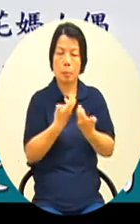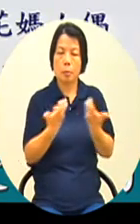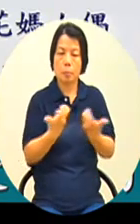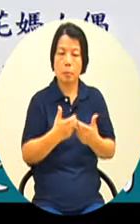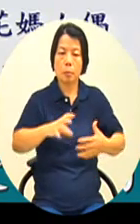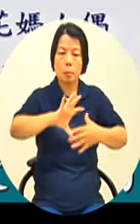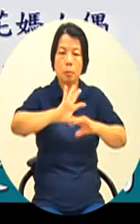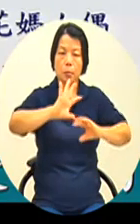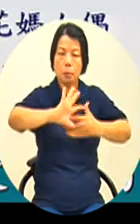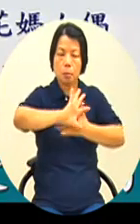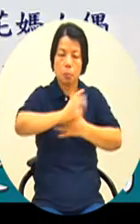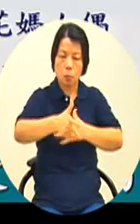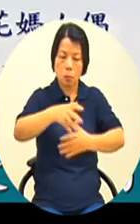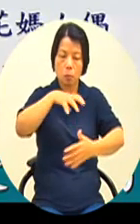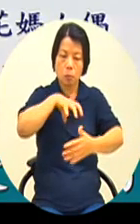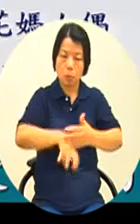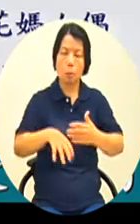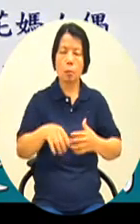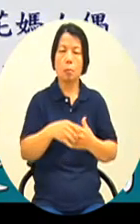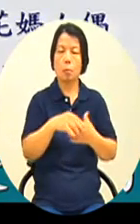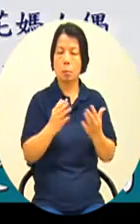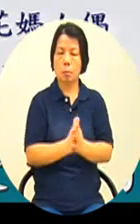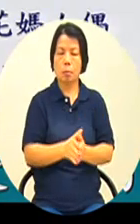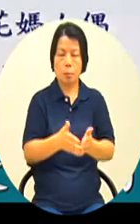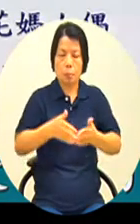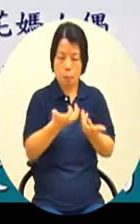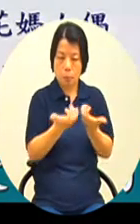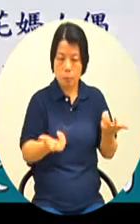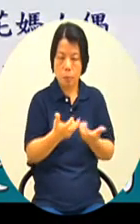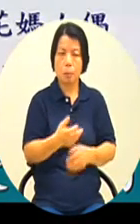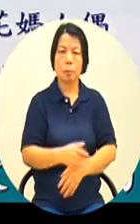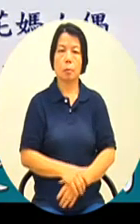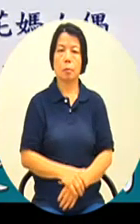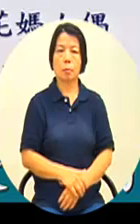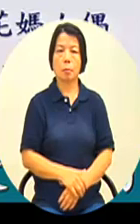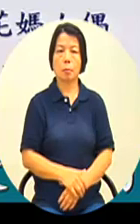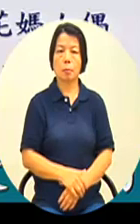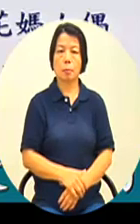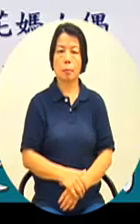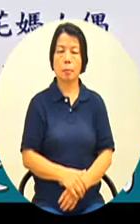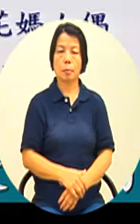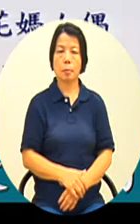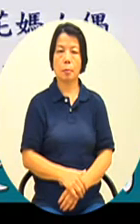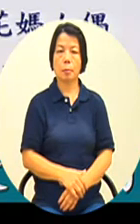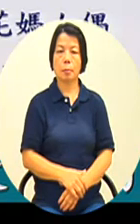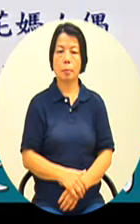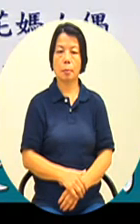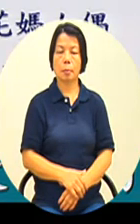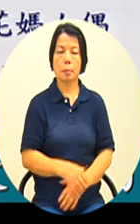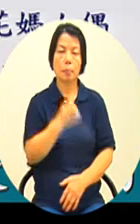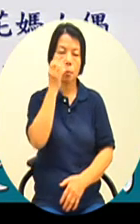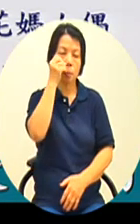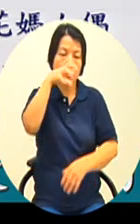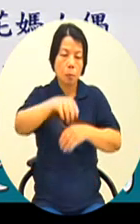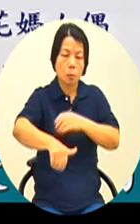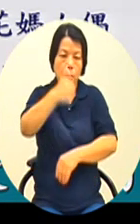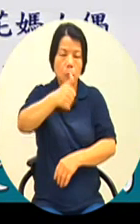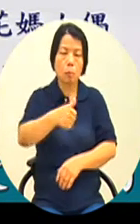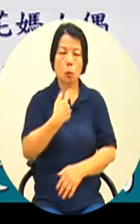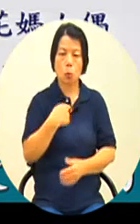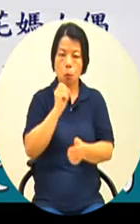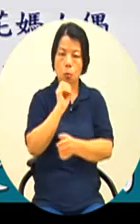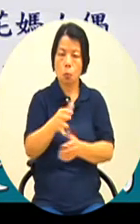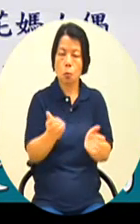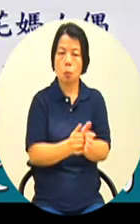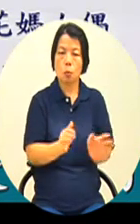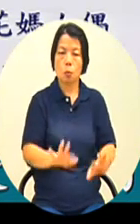需跟国外。哦，啊，我希望安怎呢？我单独嘛甲观光局长讲哦，你做